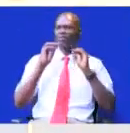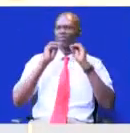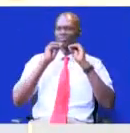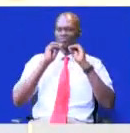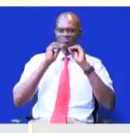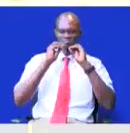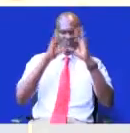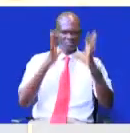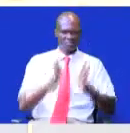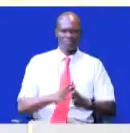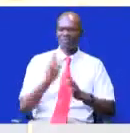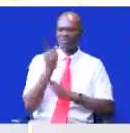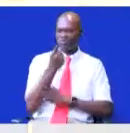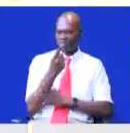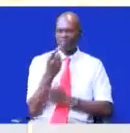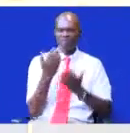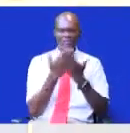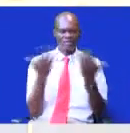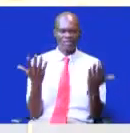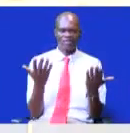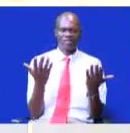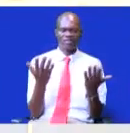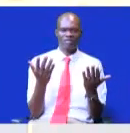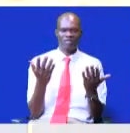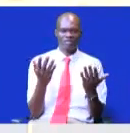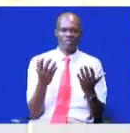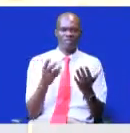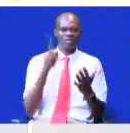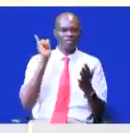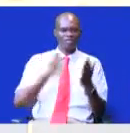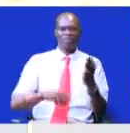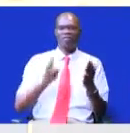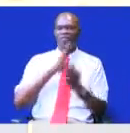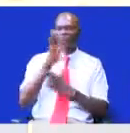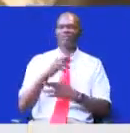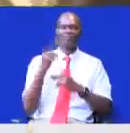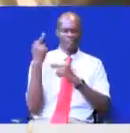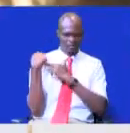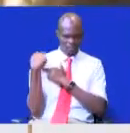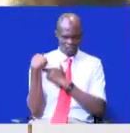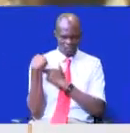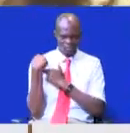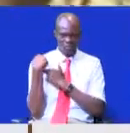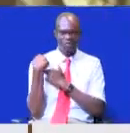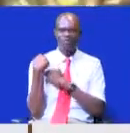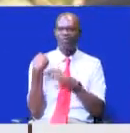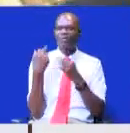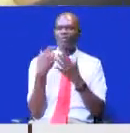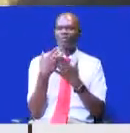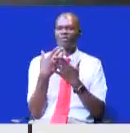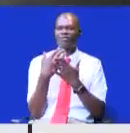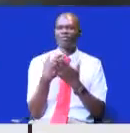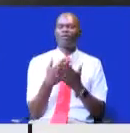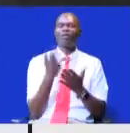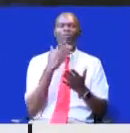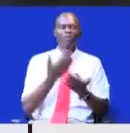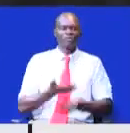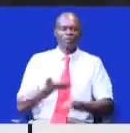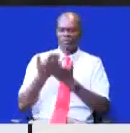en ng'ama mokwongo nyaka bed ng'ama ojitolea. Iwuok ni dwaro konyo